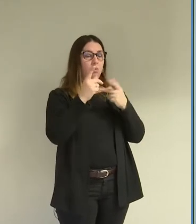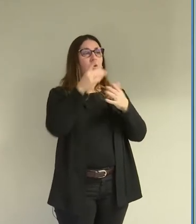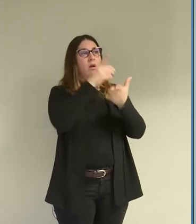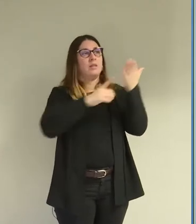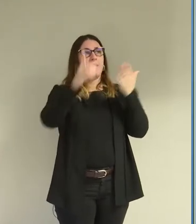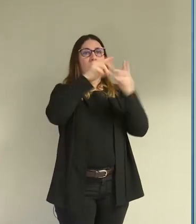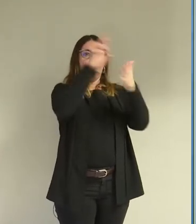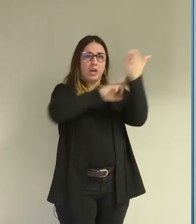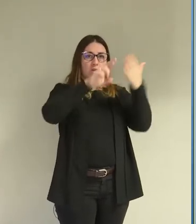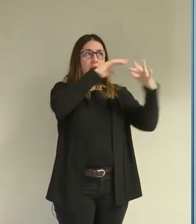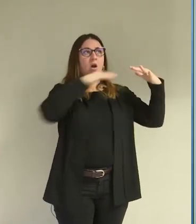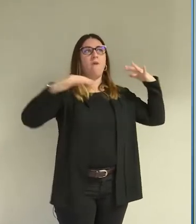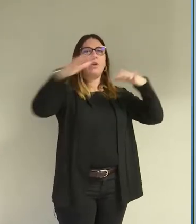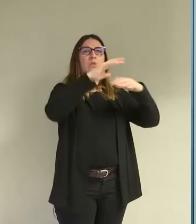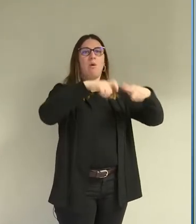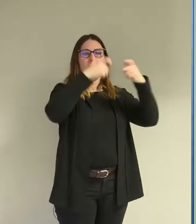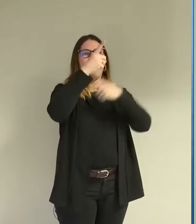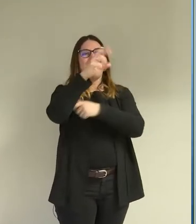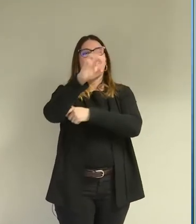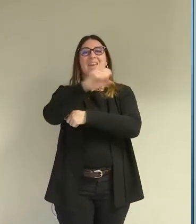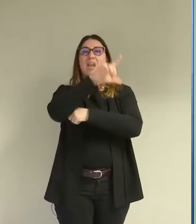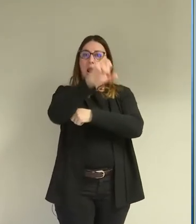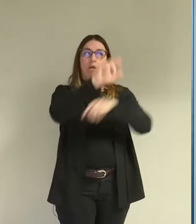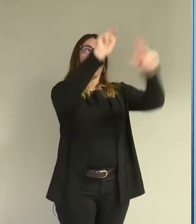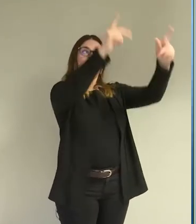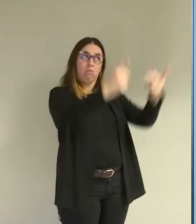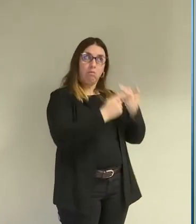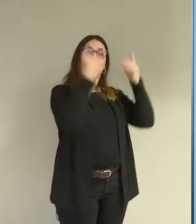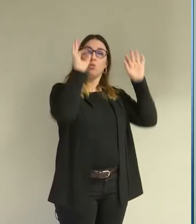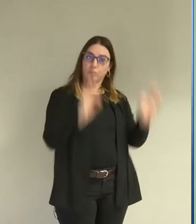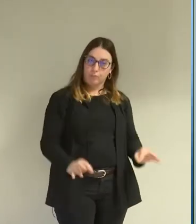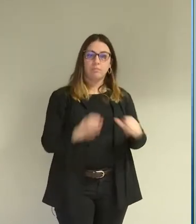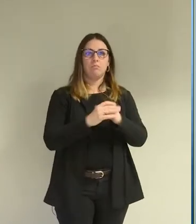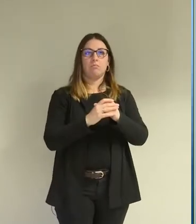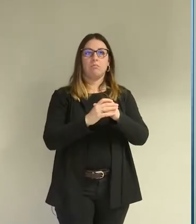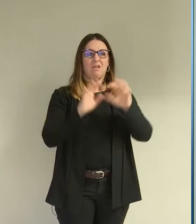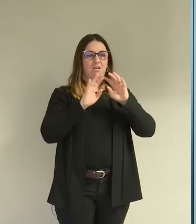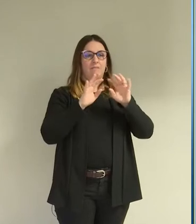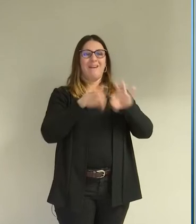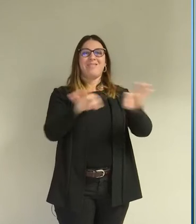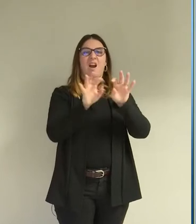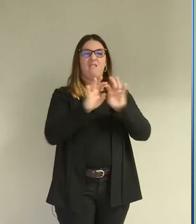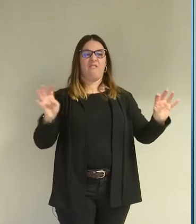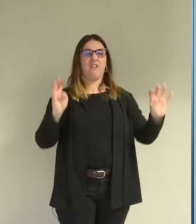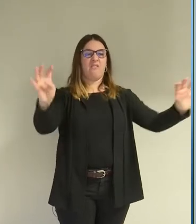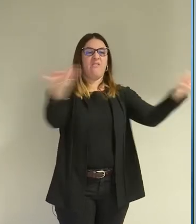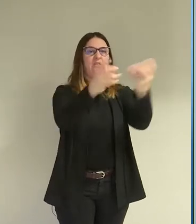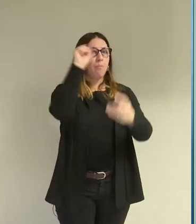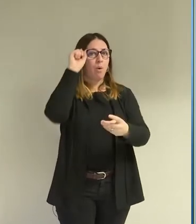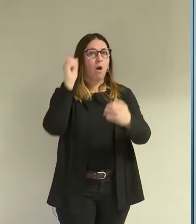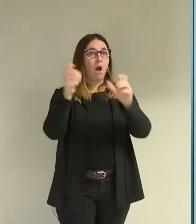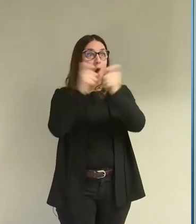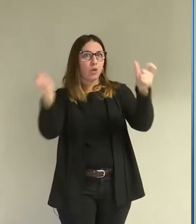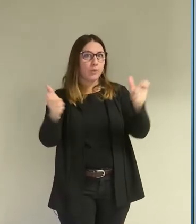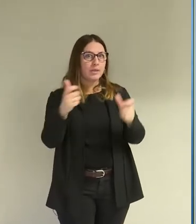de l'aménagement et du logement la dréal et le terrain a été clos suite à des dépôts sauvages d'entreprises et de